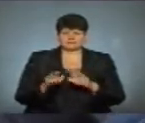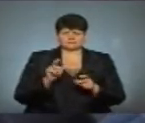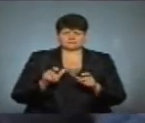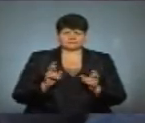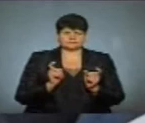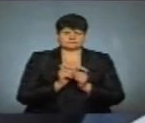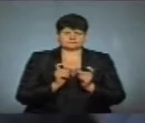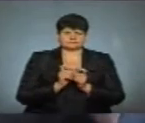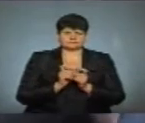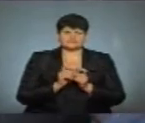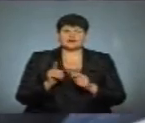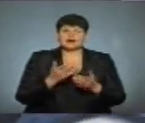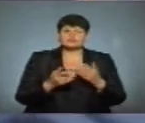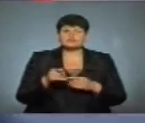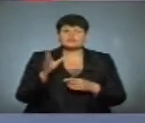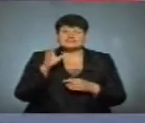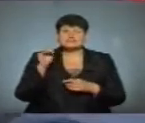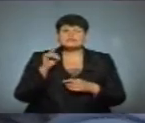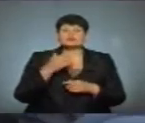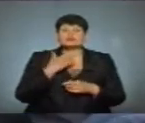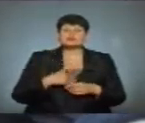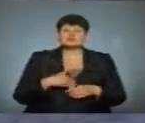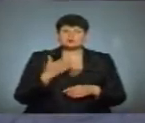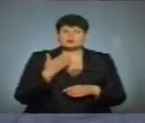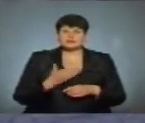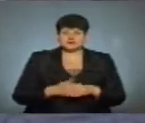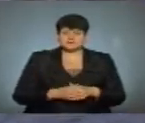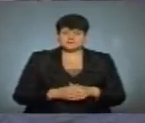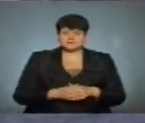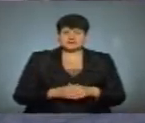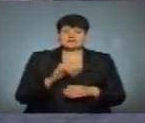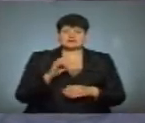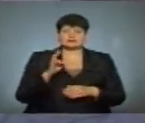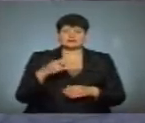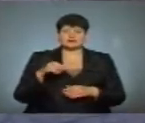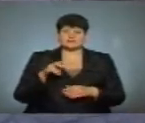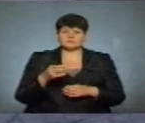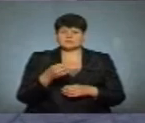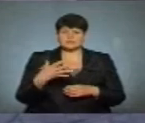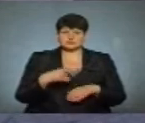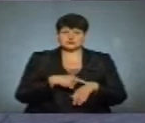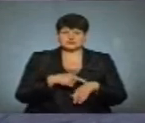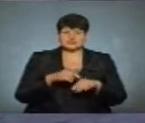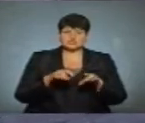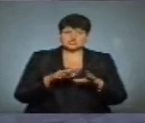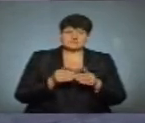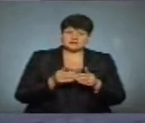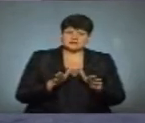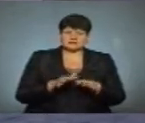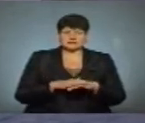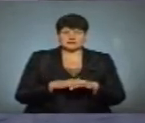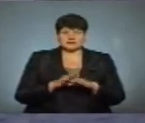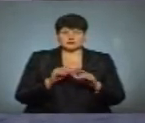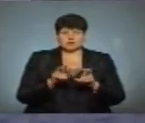попадаємо. Якщо ви все знаєте, то на що вони питають? За словами Сергія Надала, о 15-й годині рішення, чи відкривати ринки, розглянуть